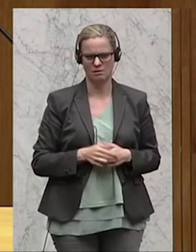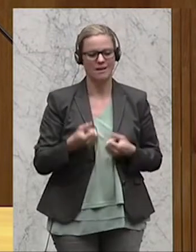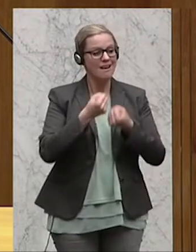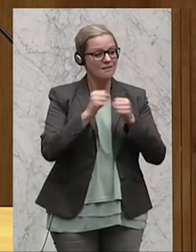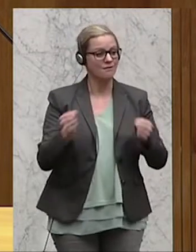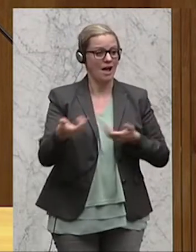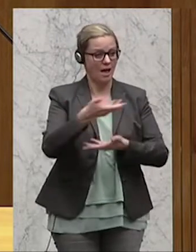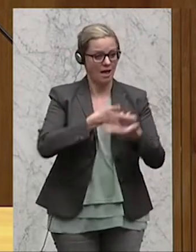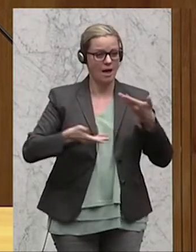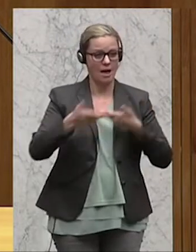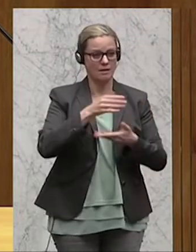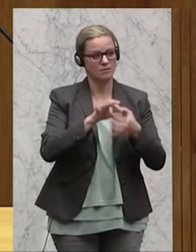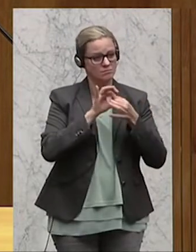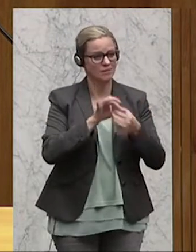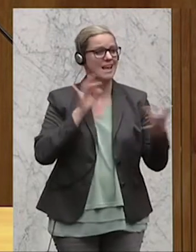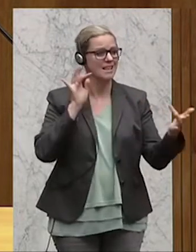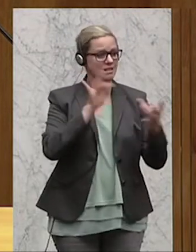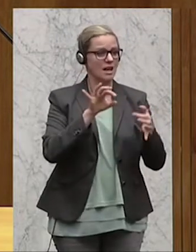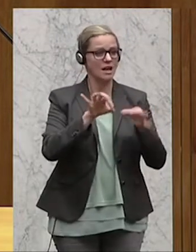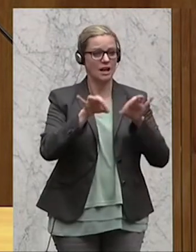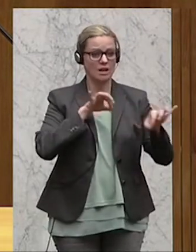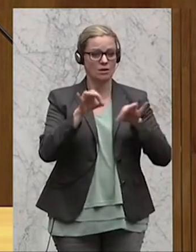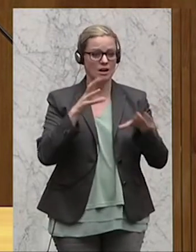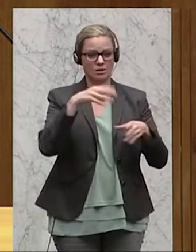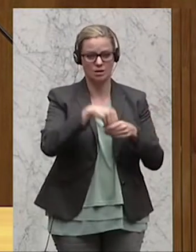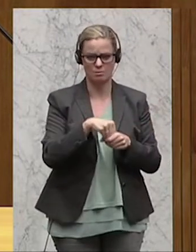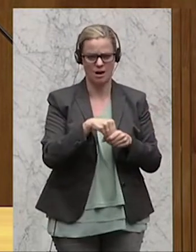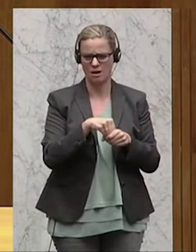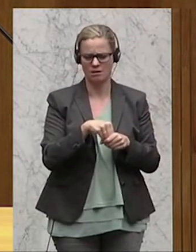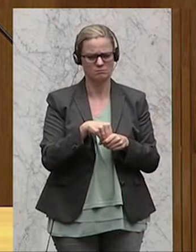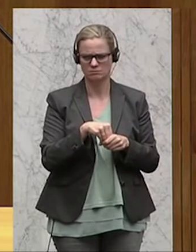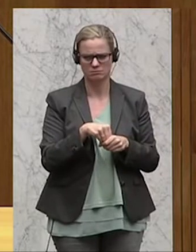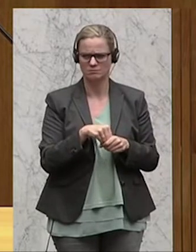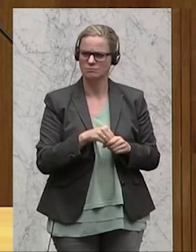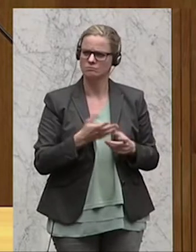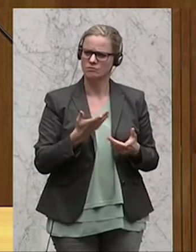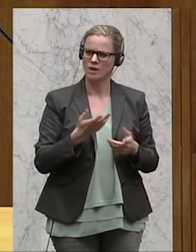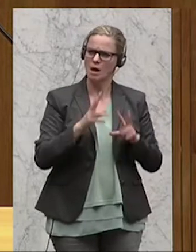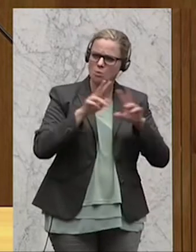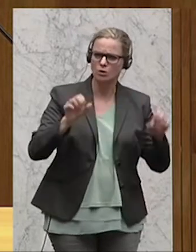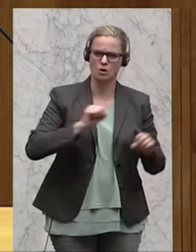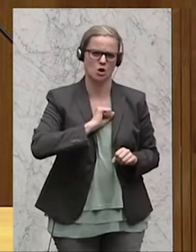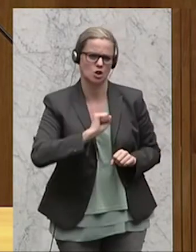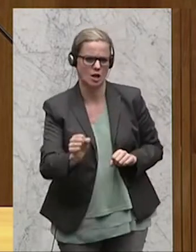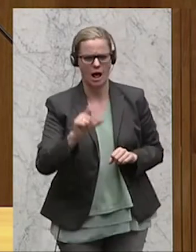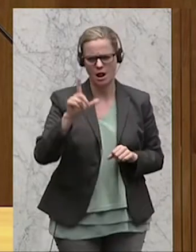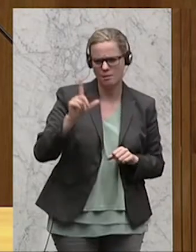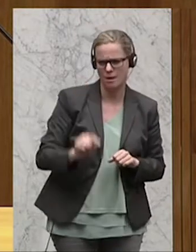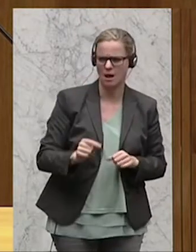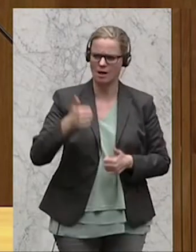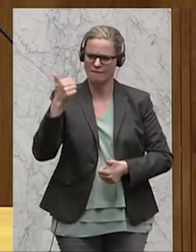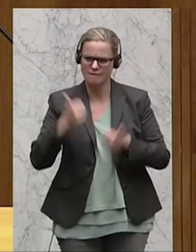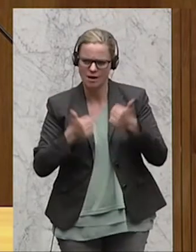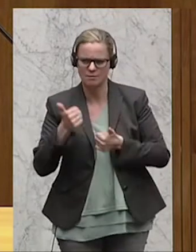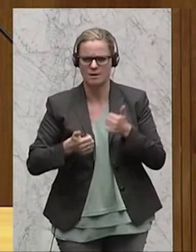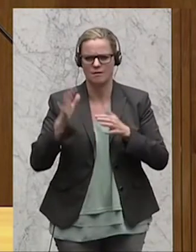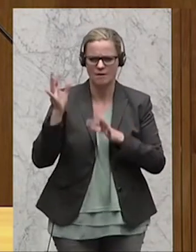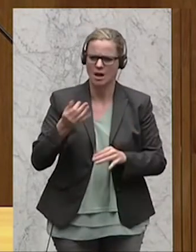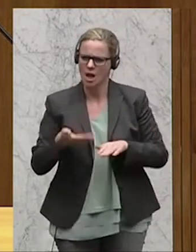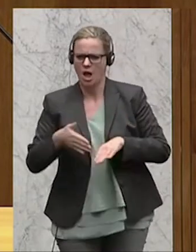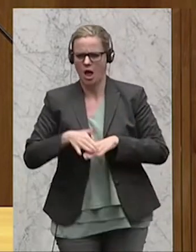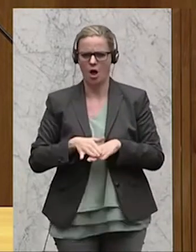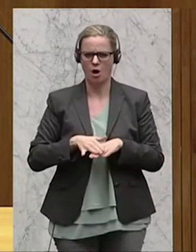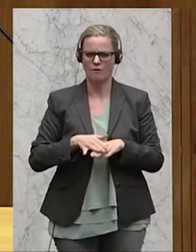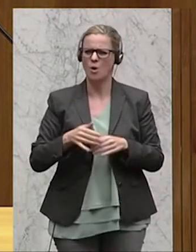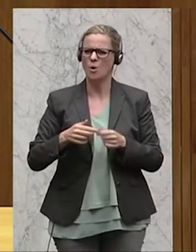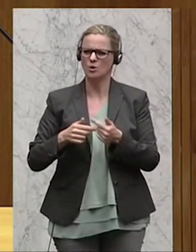auf Deregulierung aufbaut und unter den Motti fungiert, schneller, günstiger, wettbewerbsfähiger und,